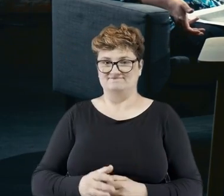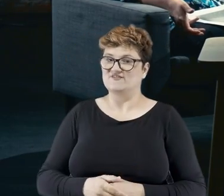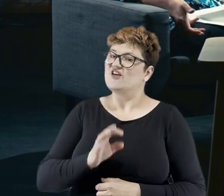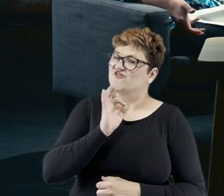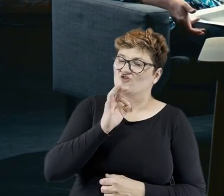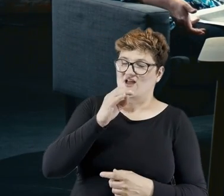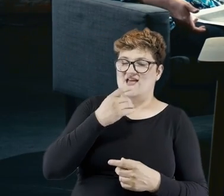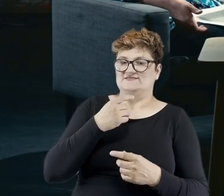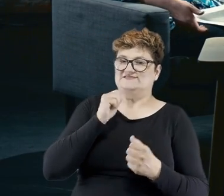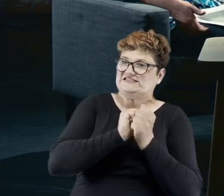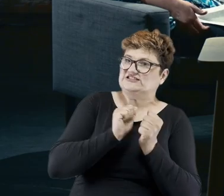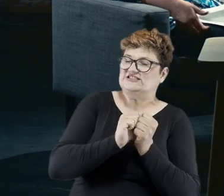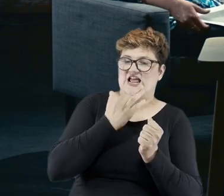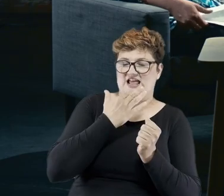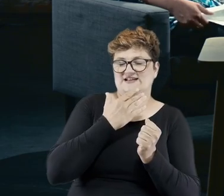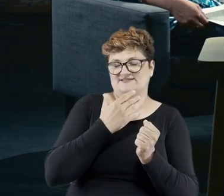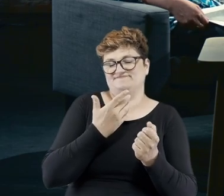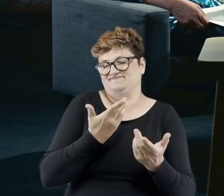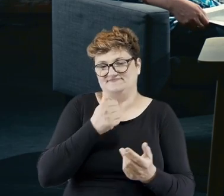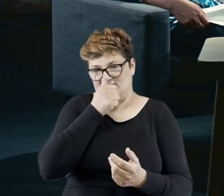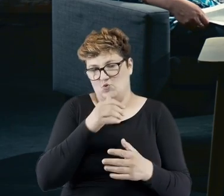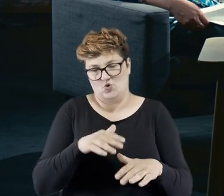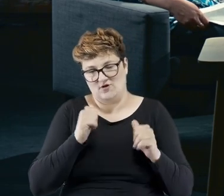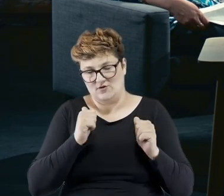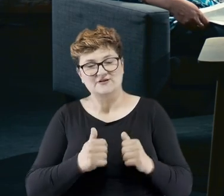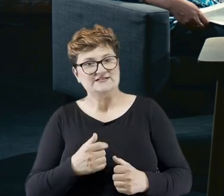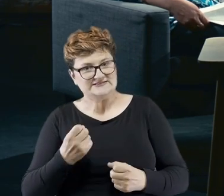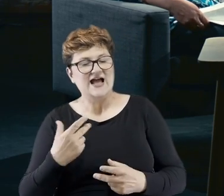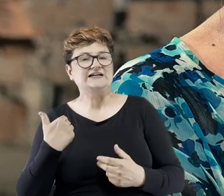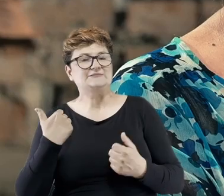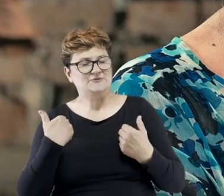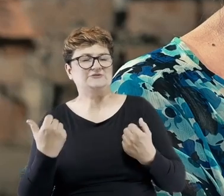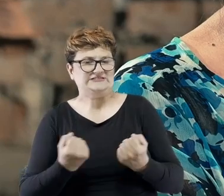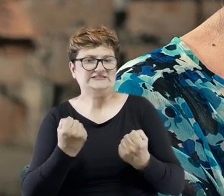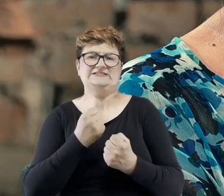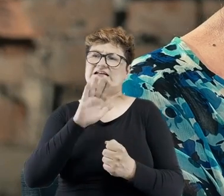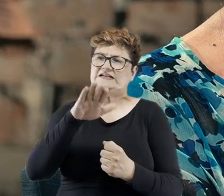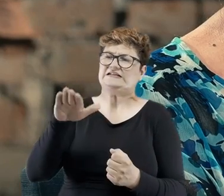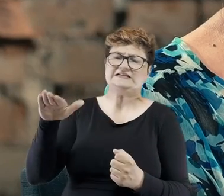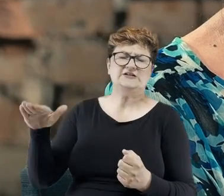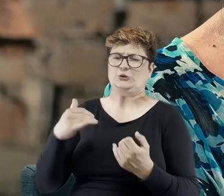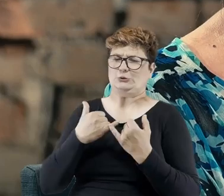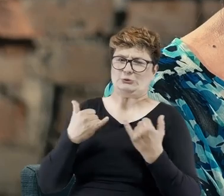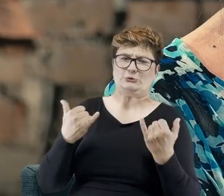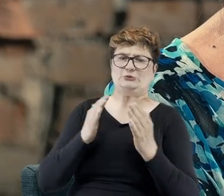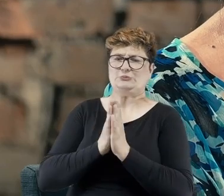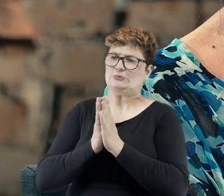własną autodestrukcyjnością. Tak, pomimo tego, że naprawdę się starała i prosiła i uruchamiała wszelkie możliwości, żeby